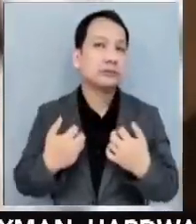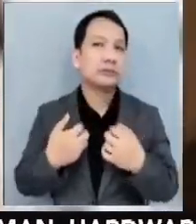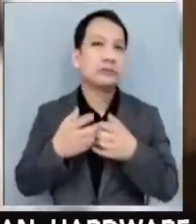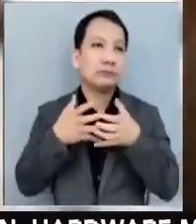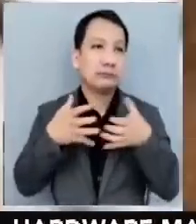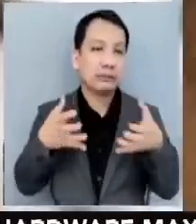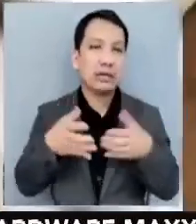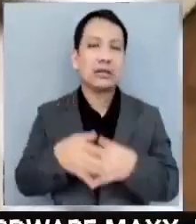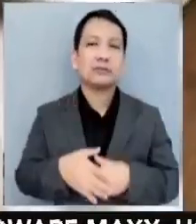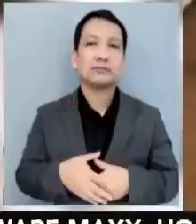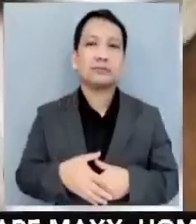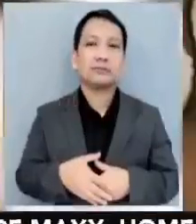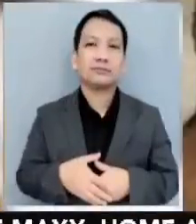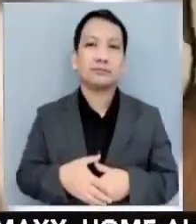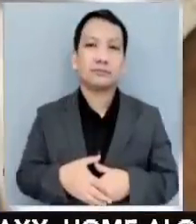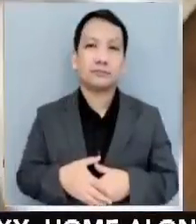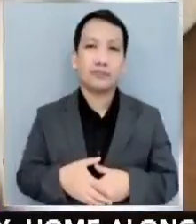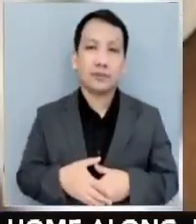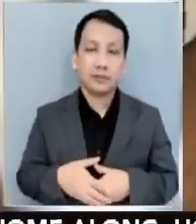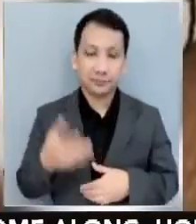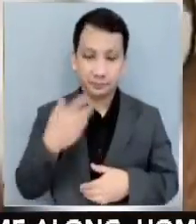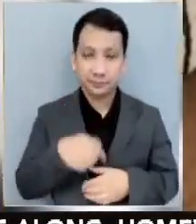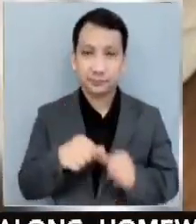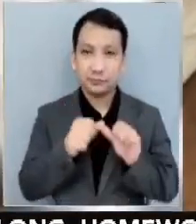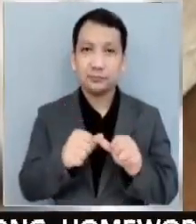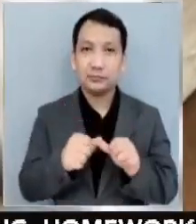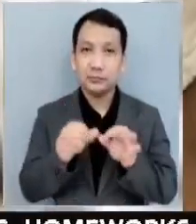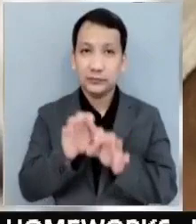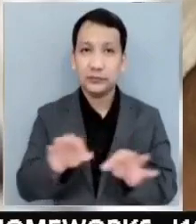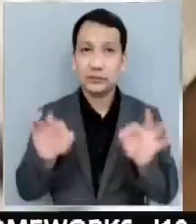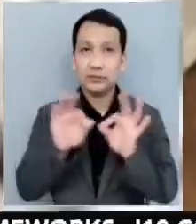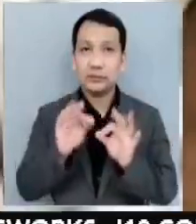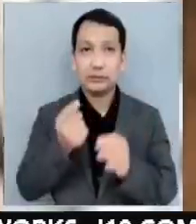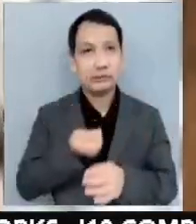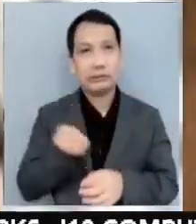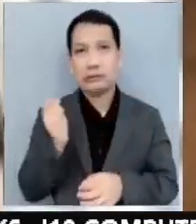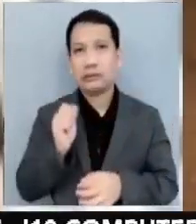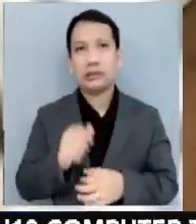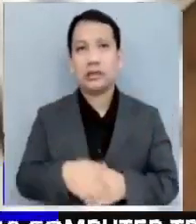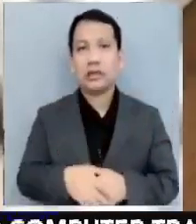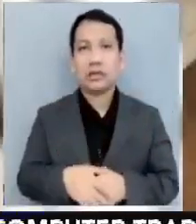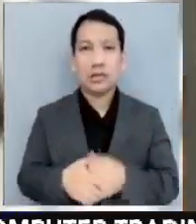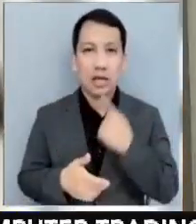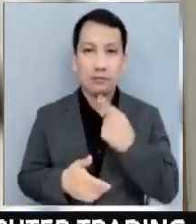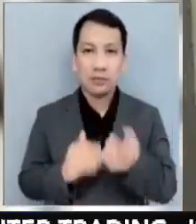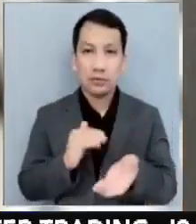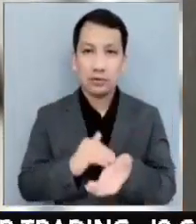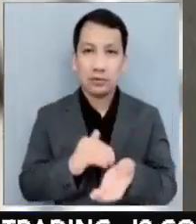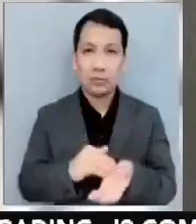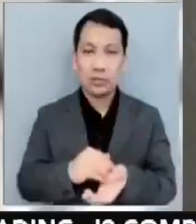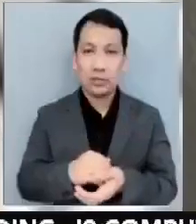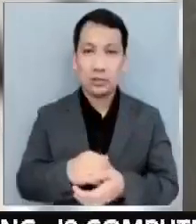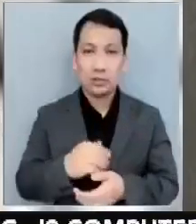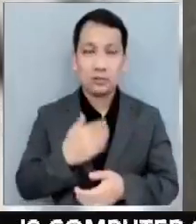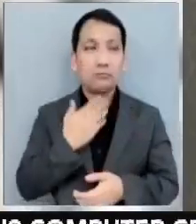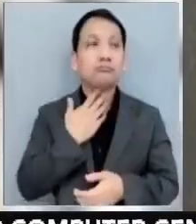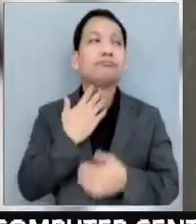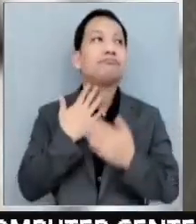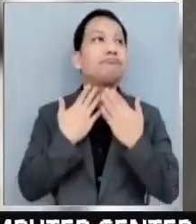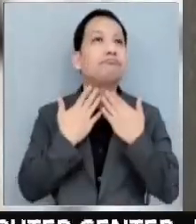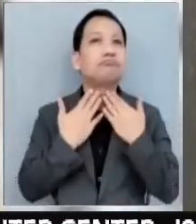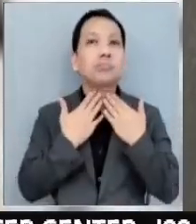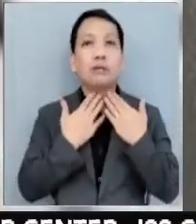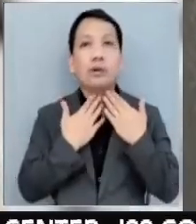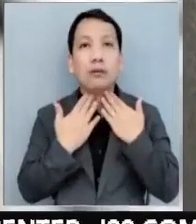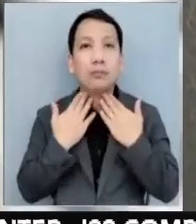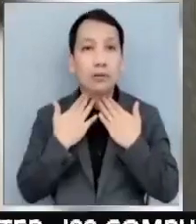So, ang maganda dito ay talagang kailangan tanggalin natin. Payo ni Doc, kung kayo ay may nakakapang bukol sa leeg, ay